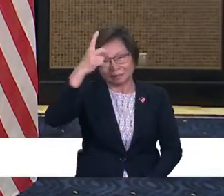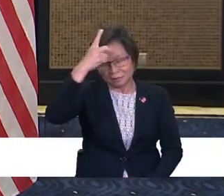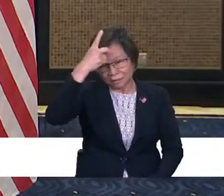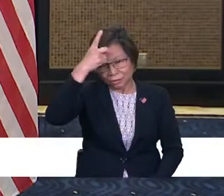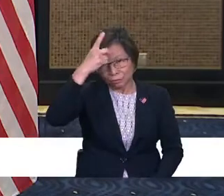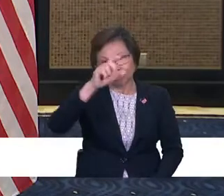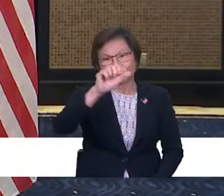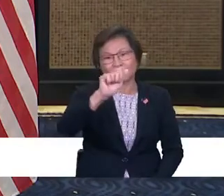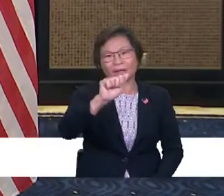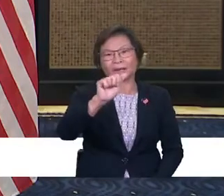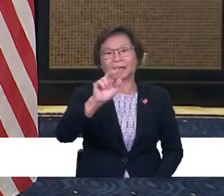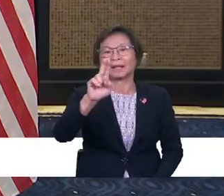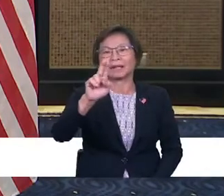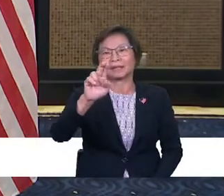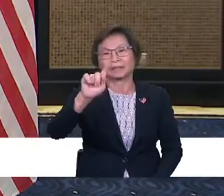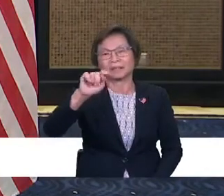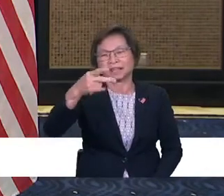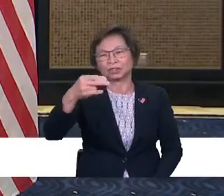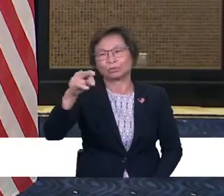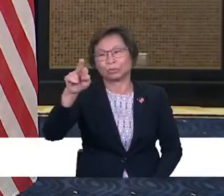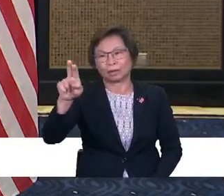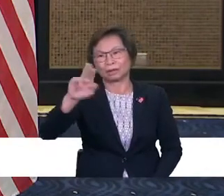ater Joseph